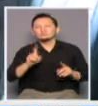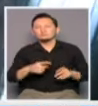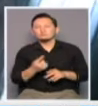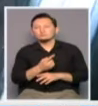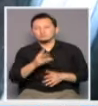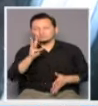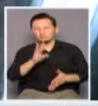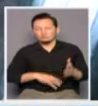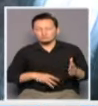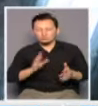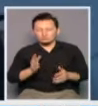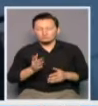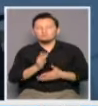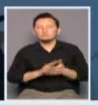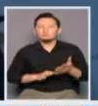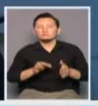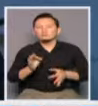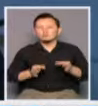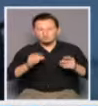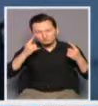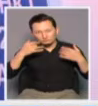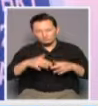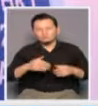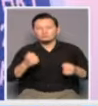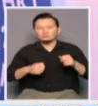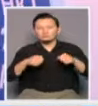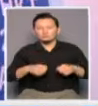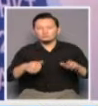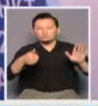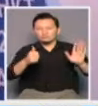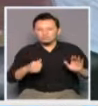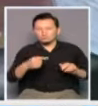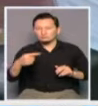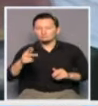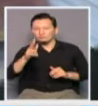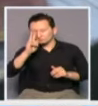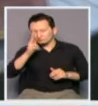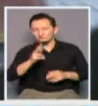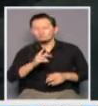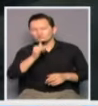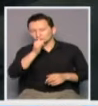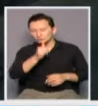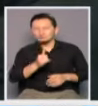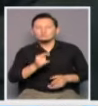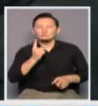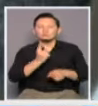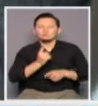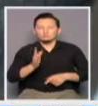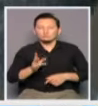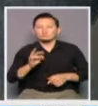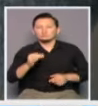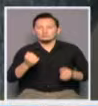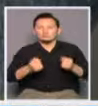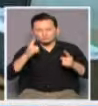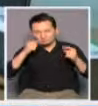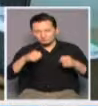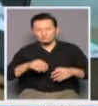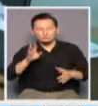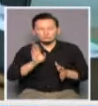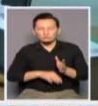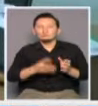жауапкершілікке тартылады. Сот шешімімен жүргізуші куәлігінен 6 айдан 3 жылға дейін айырылуы мүмкін. Алайда жүргізуші куәлігі болмай тұрып,